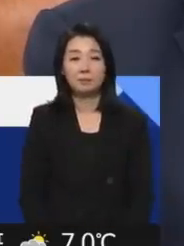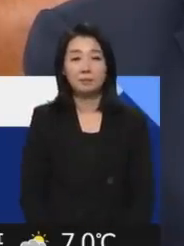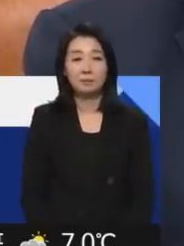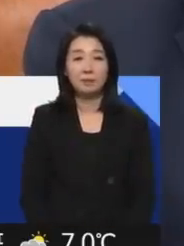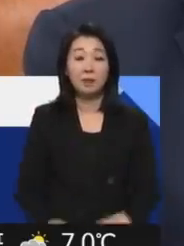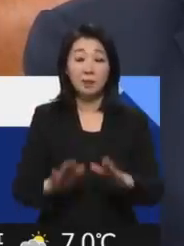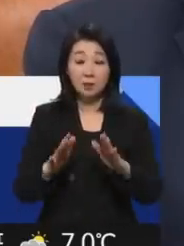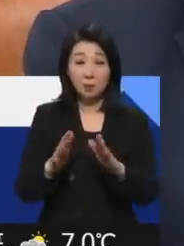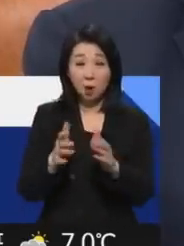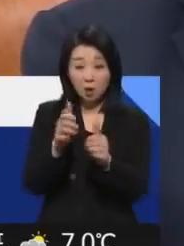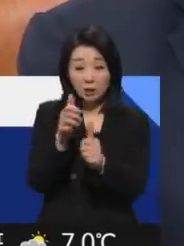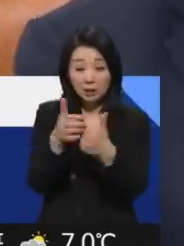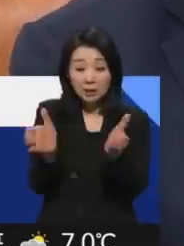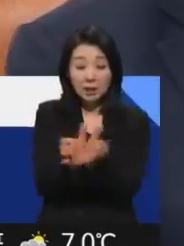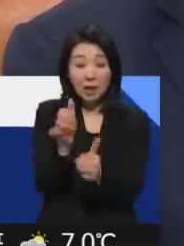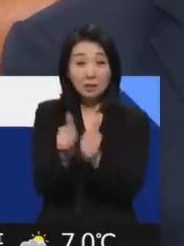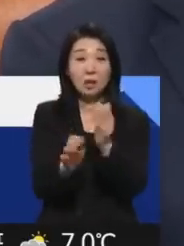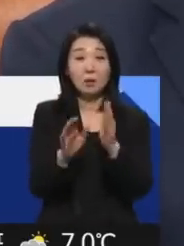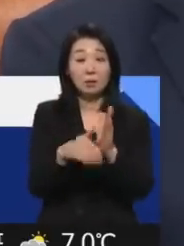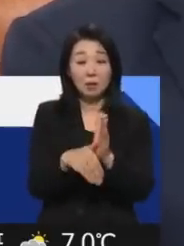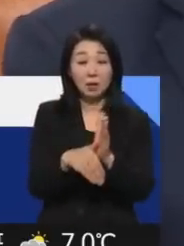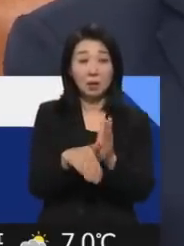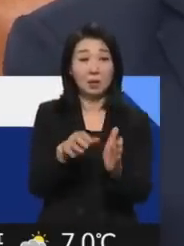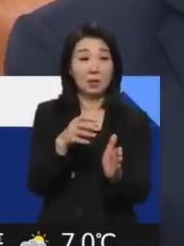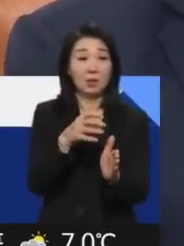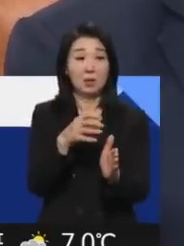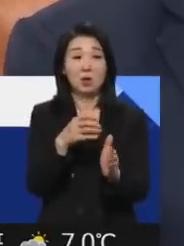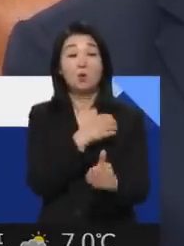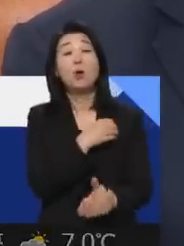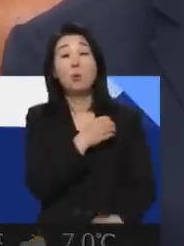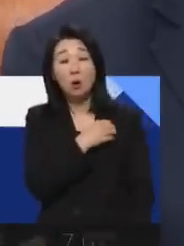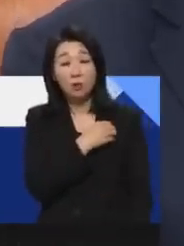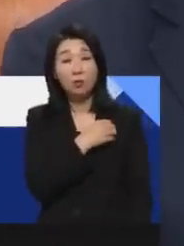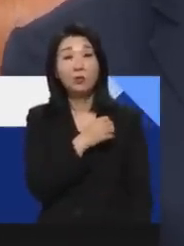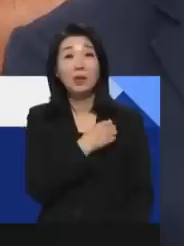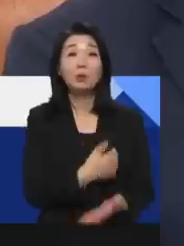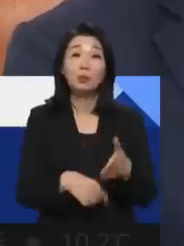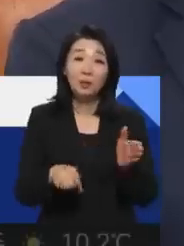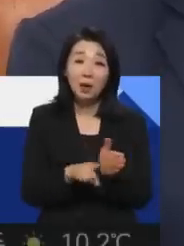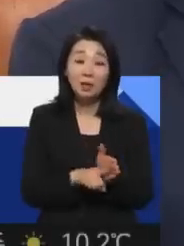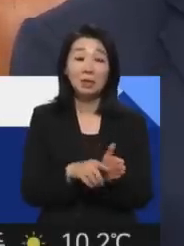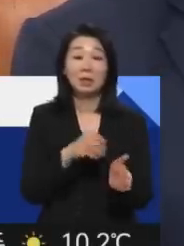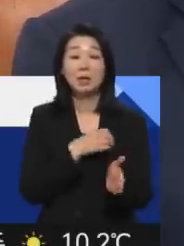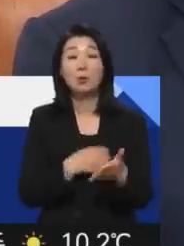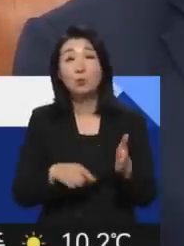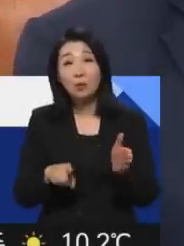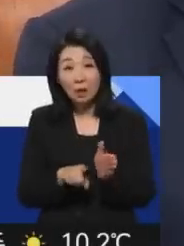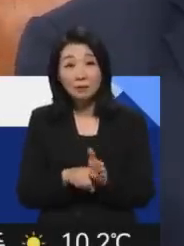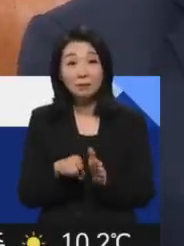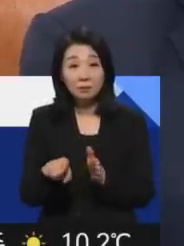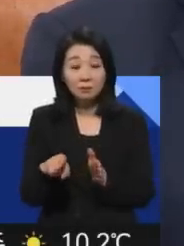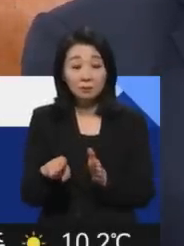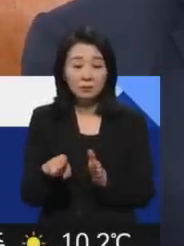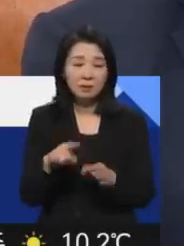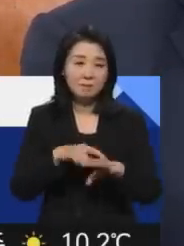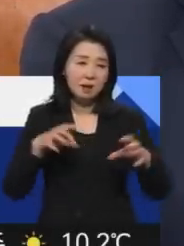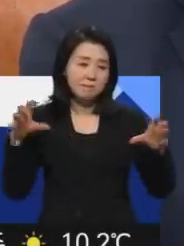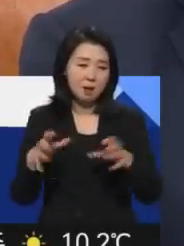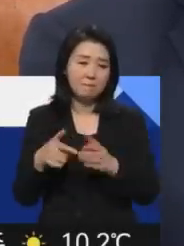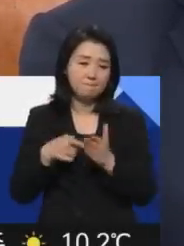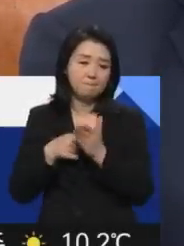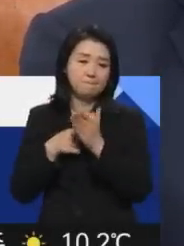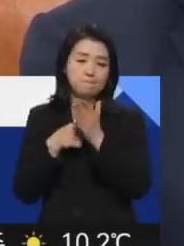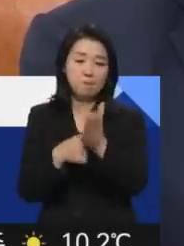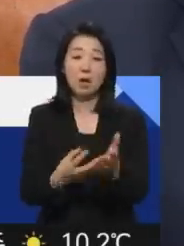이번 전당대회를 당원의, 당원에 의한, 당원을 위한 단결과 전진의